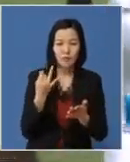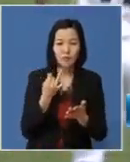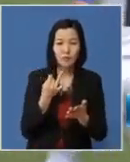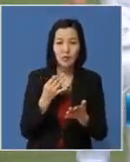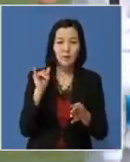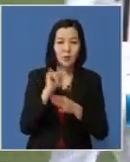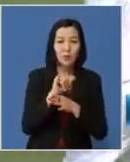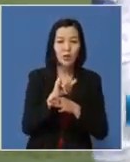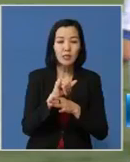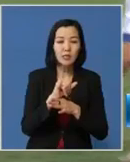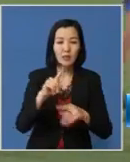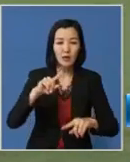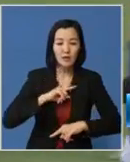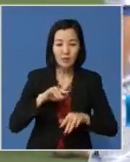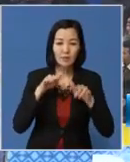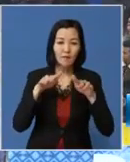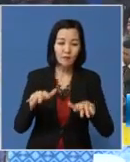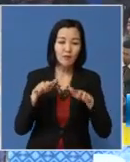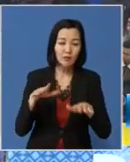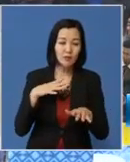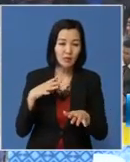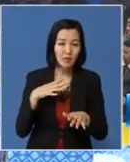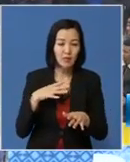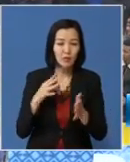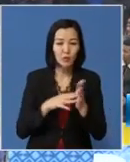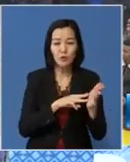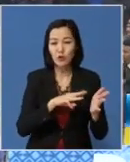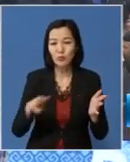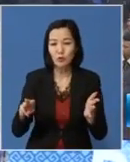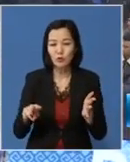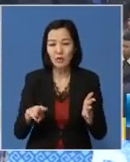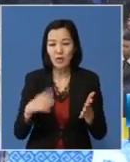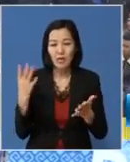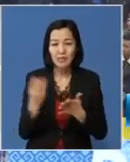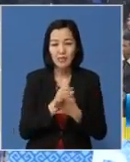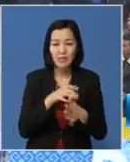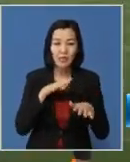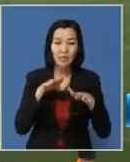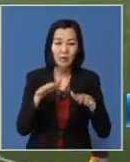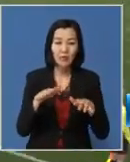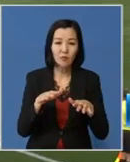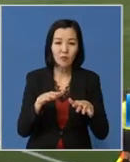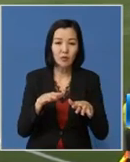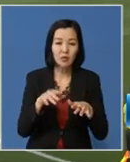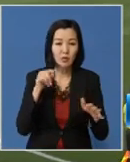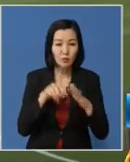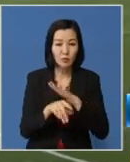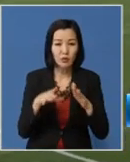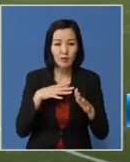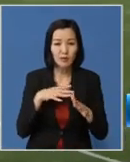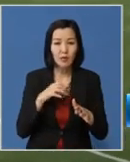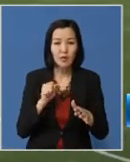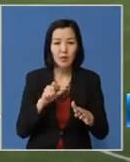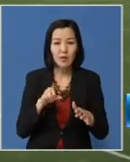қақпасына шабуылды үдетіп, ойын тізгінін бірден өз қолдарына алды. 9-шы минутта сәтті шабуылдап, қарсыластар қақпасынан саңлау тапты.